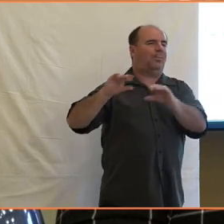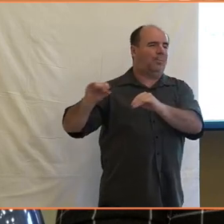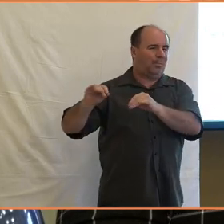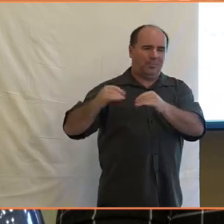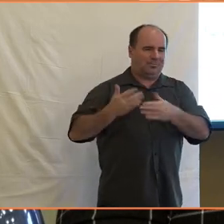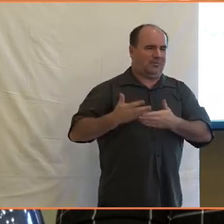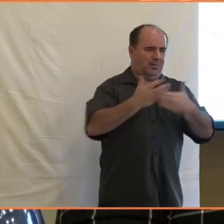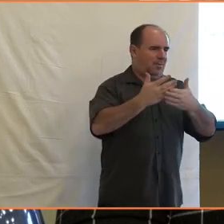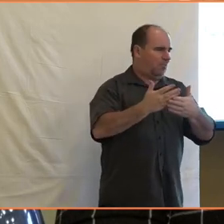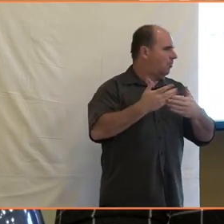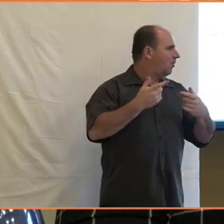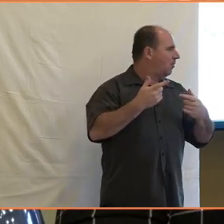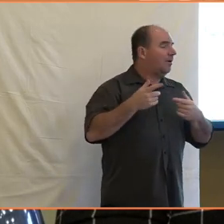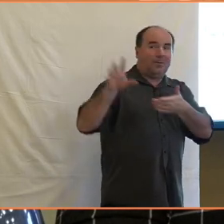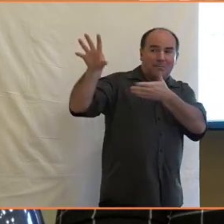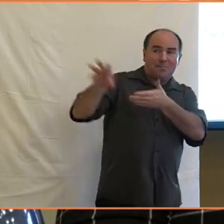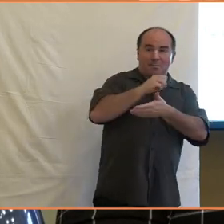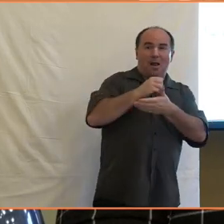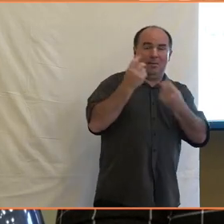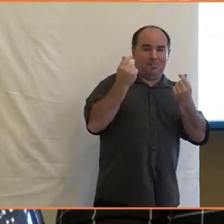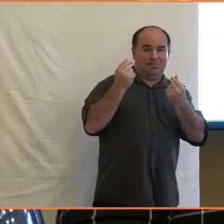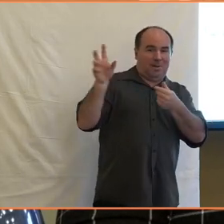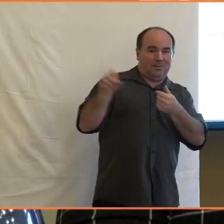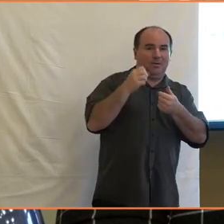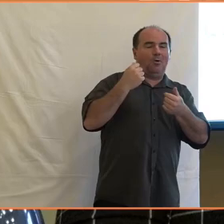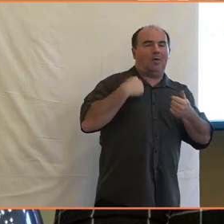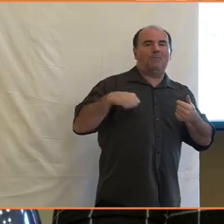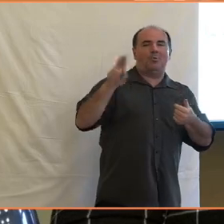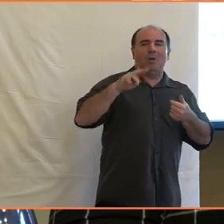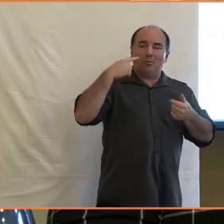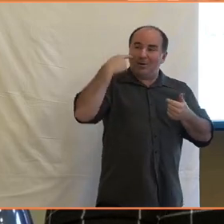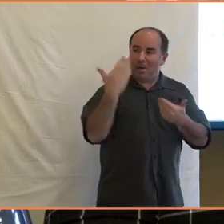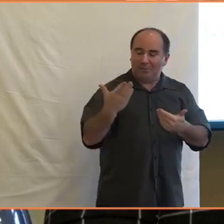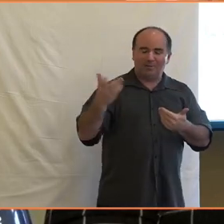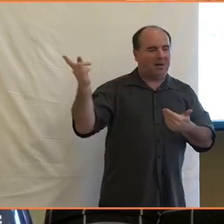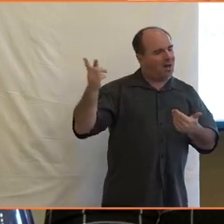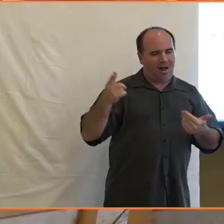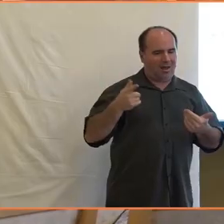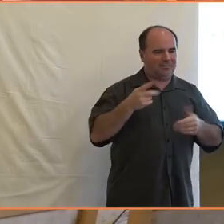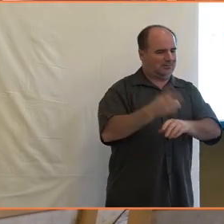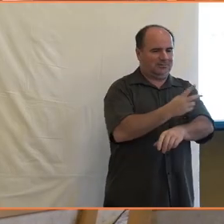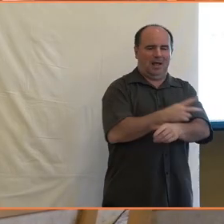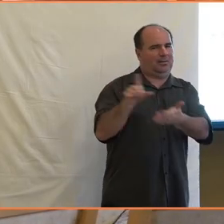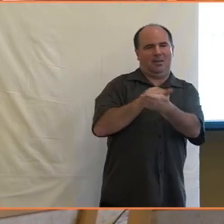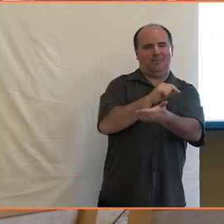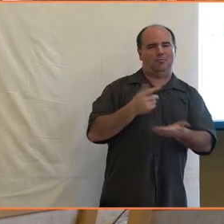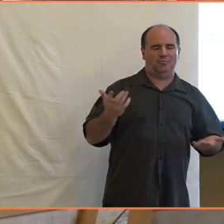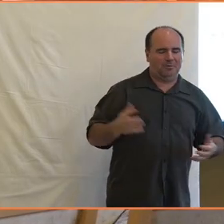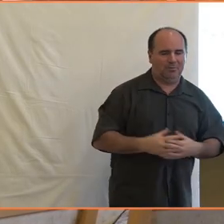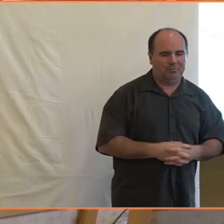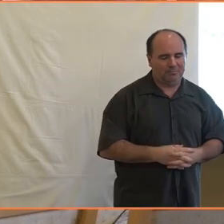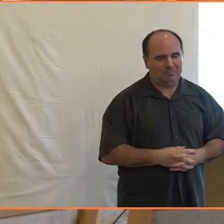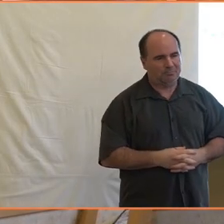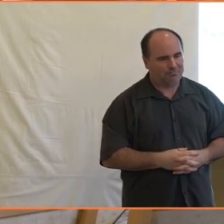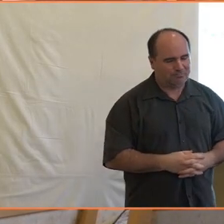možných čerpatelných prostředků z Evropské unie vlastně nebyl využit. Tak, to by bylo asi za mě všechno. Kdybyste pak měli nějaký dotazy, tak ještě